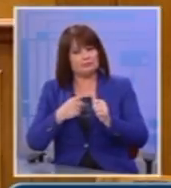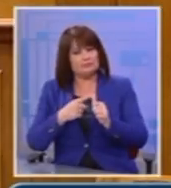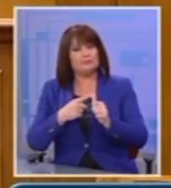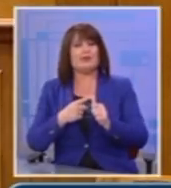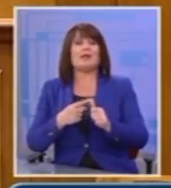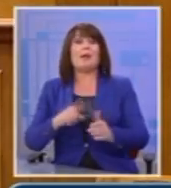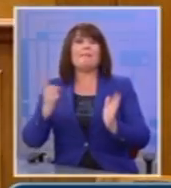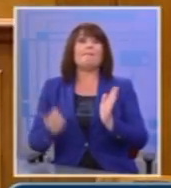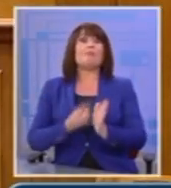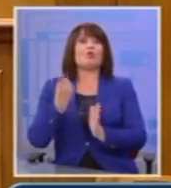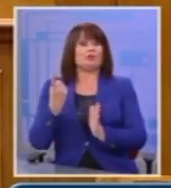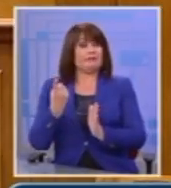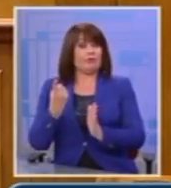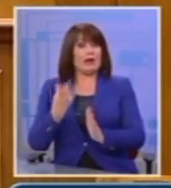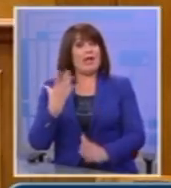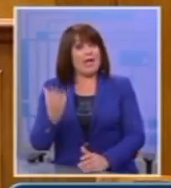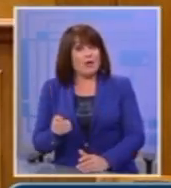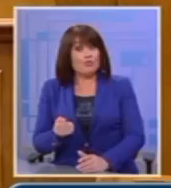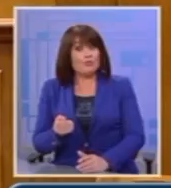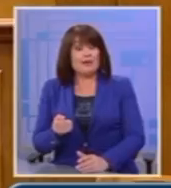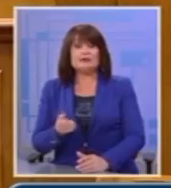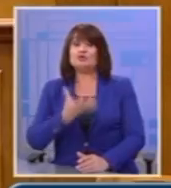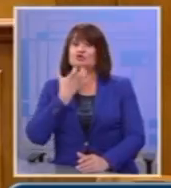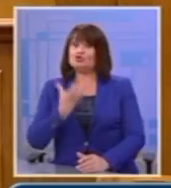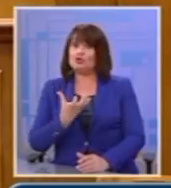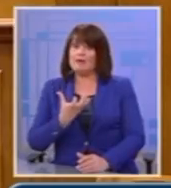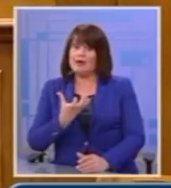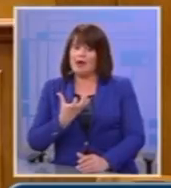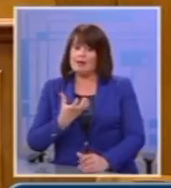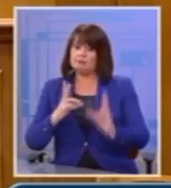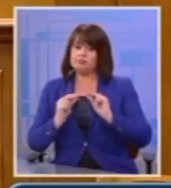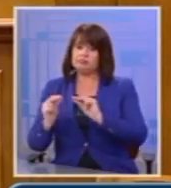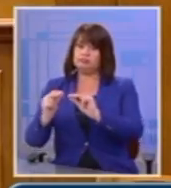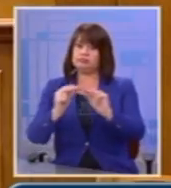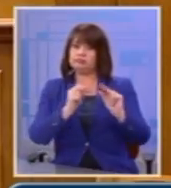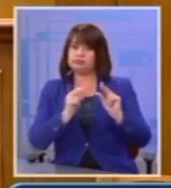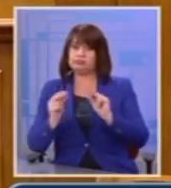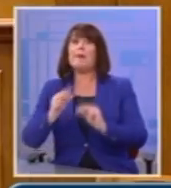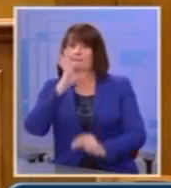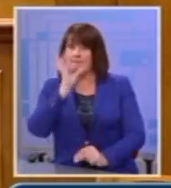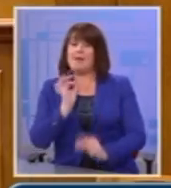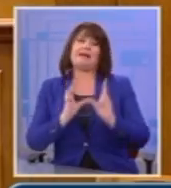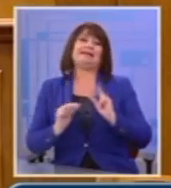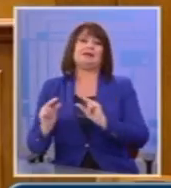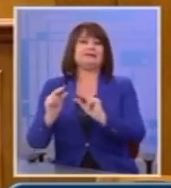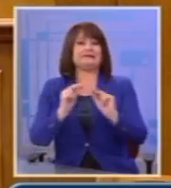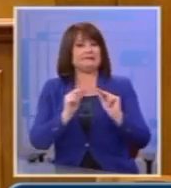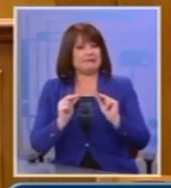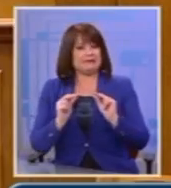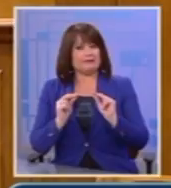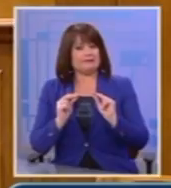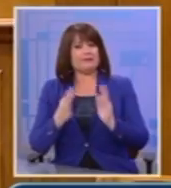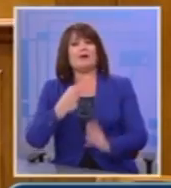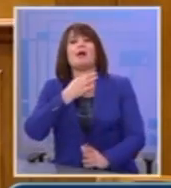Και για πρώτη φορά έχουμε στα σοβαρά στο τραπέζι και συζήτηση, ουσιαστική συζήτηση, για